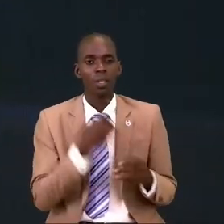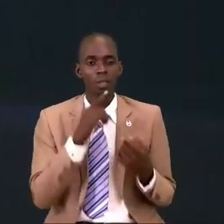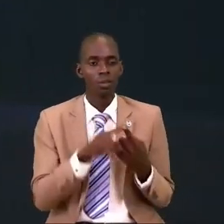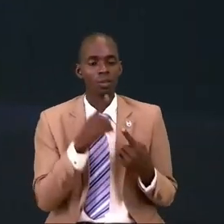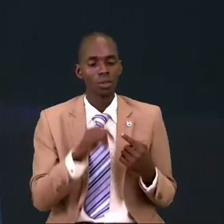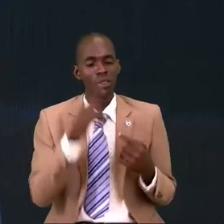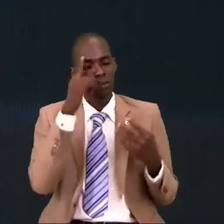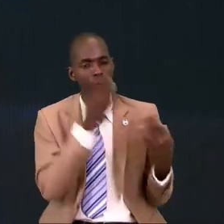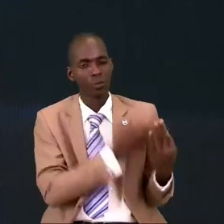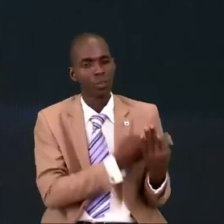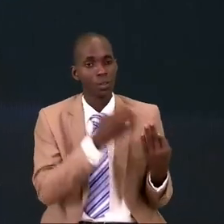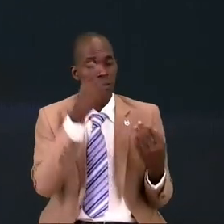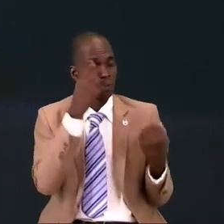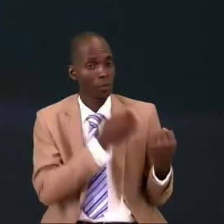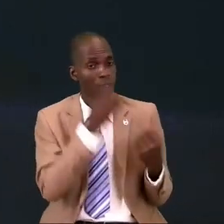foi.